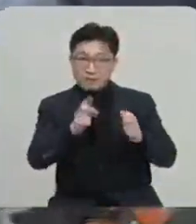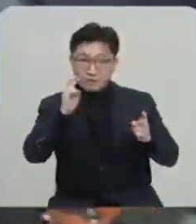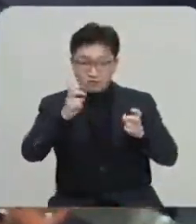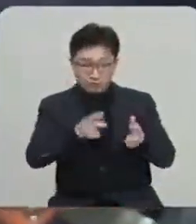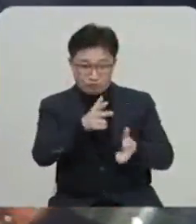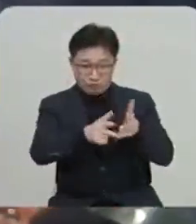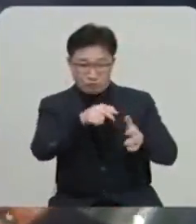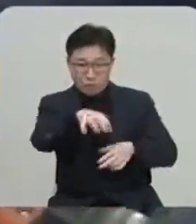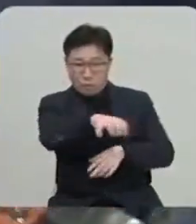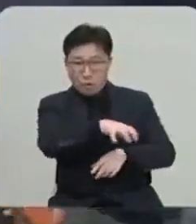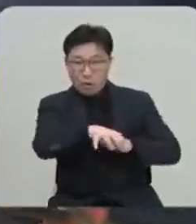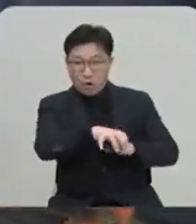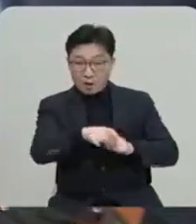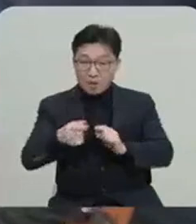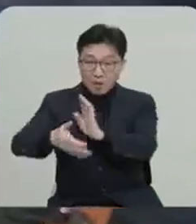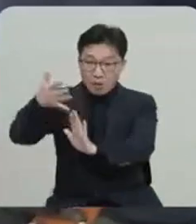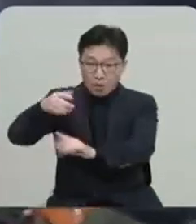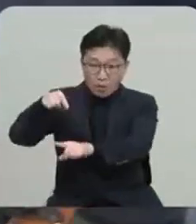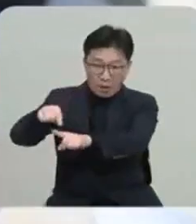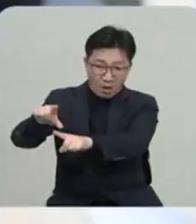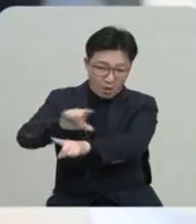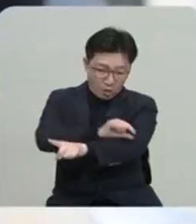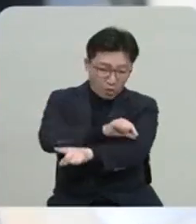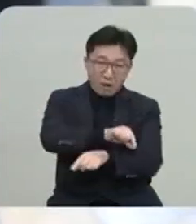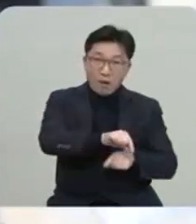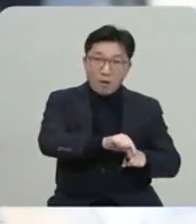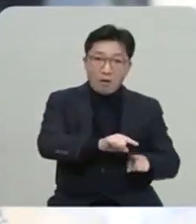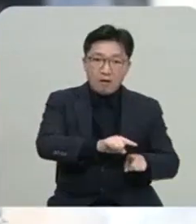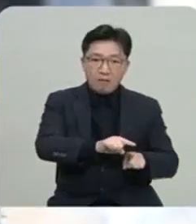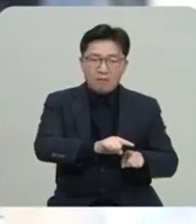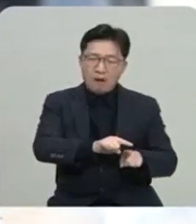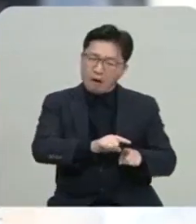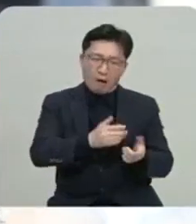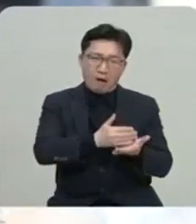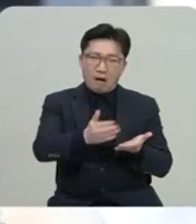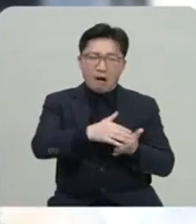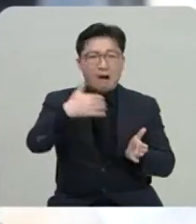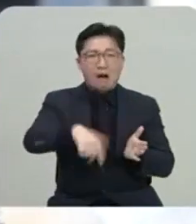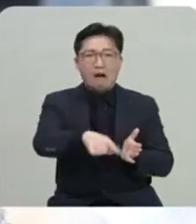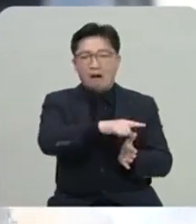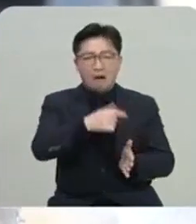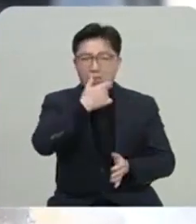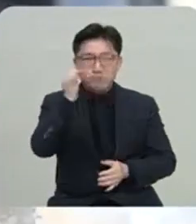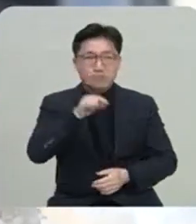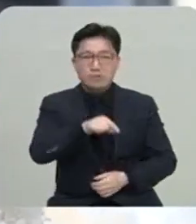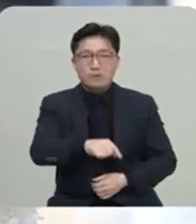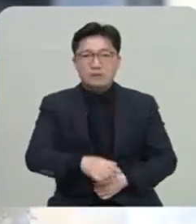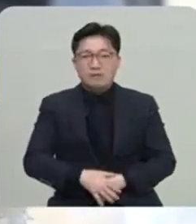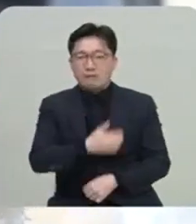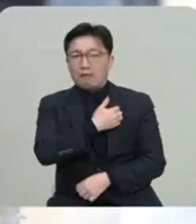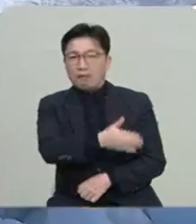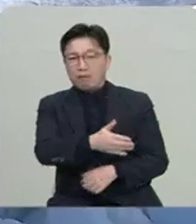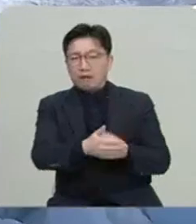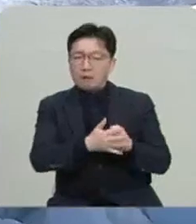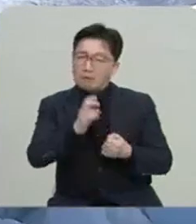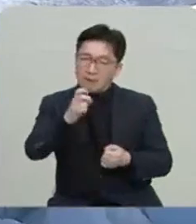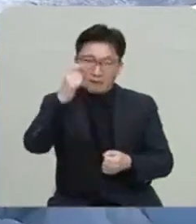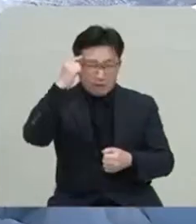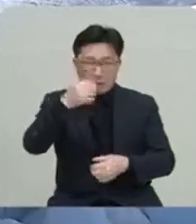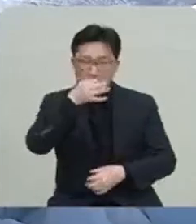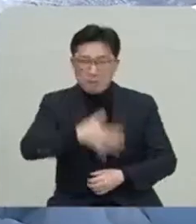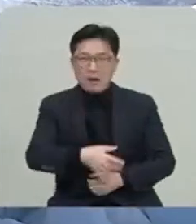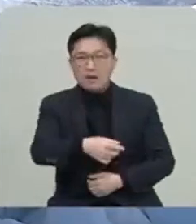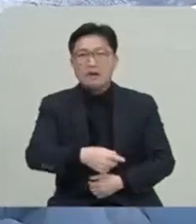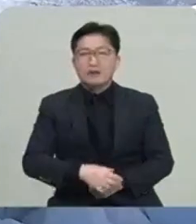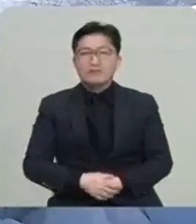이잖아요 하고 너무 차이가 많더라고요 제설이 너무 안 됐죠 그냥 힘들었어요